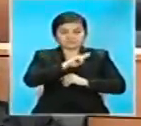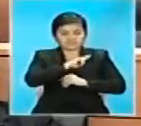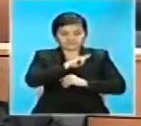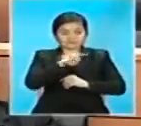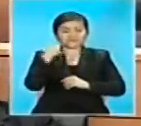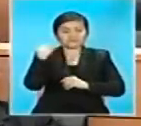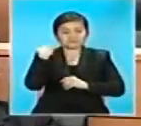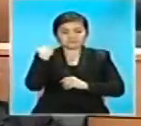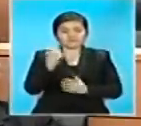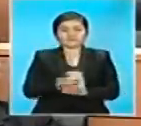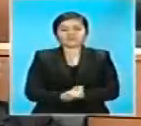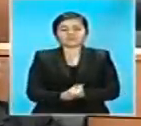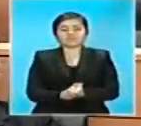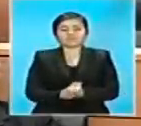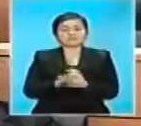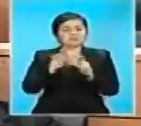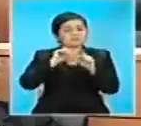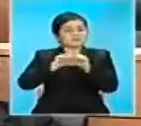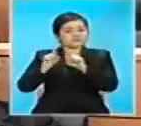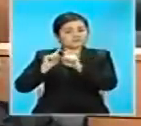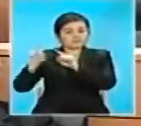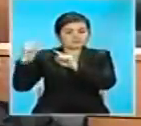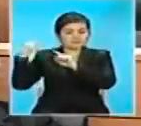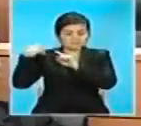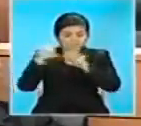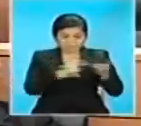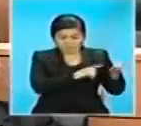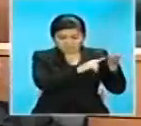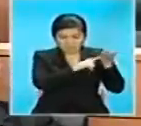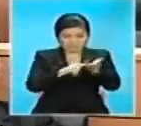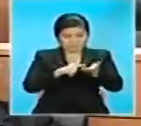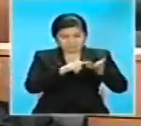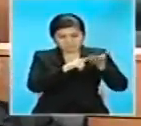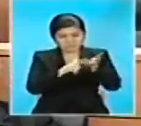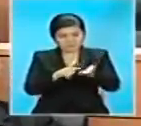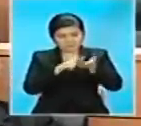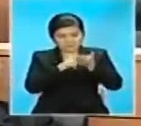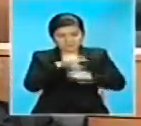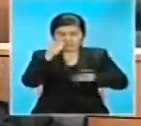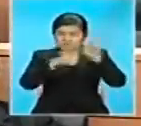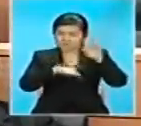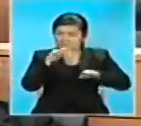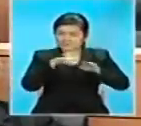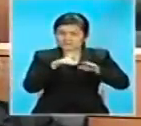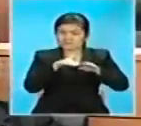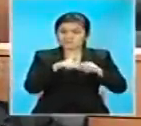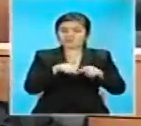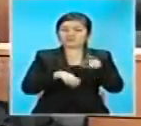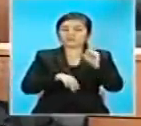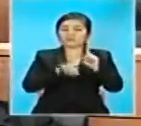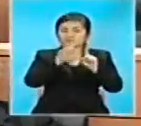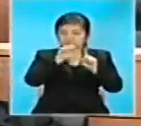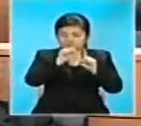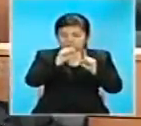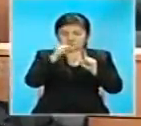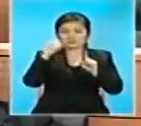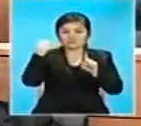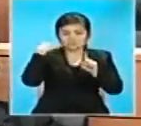หลายแสนฉบับที่ส่งมาหรือที่รวบรวมกัน